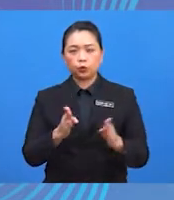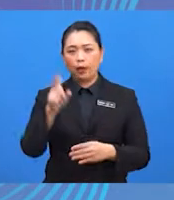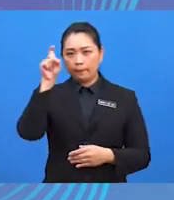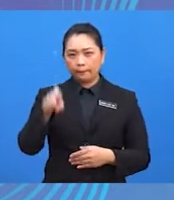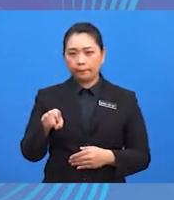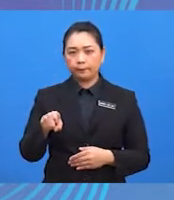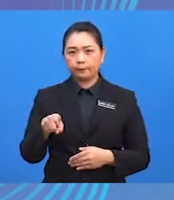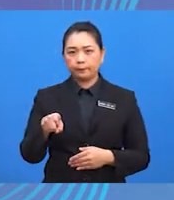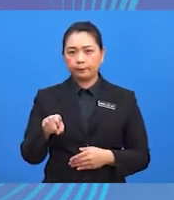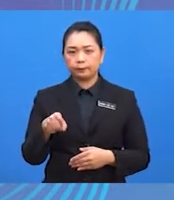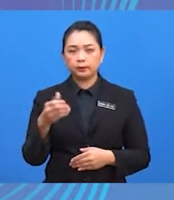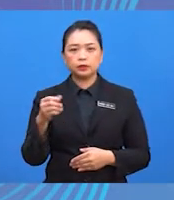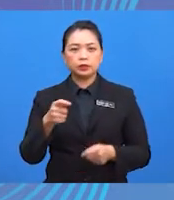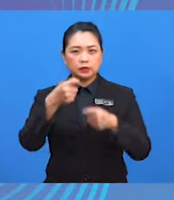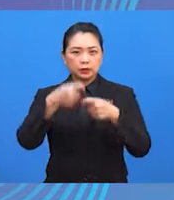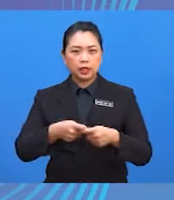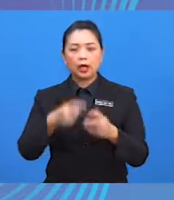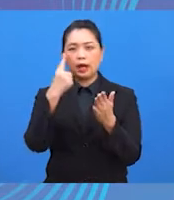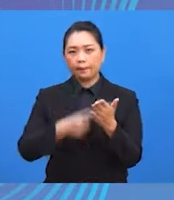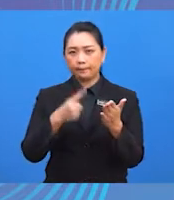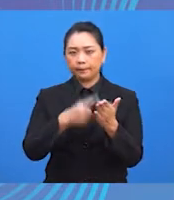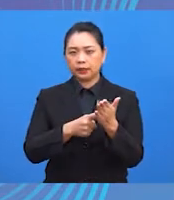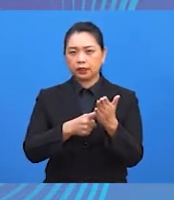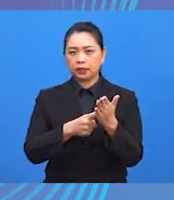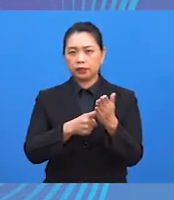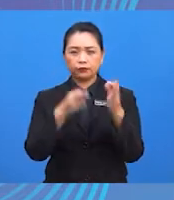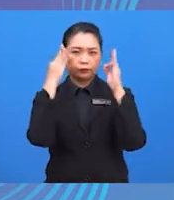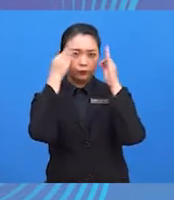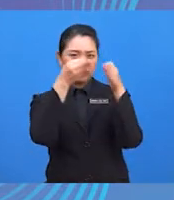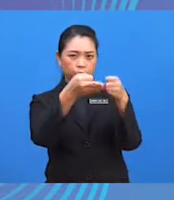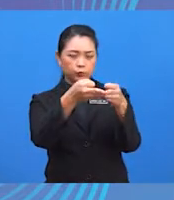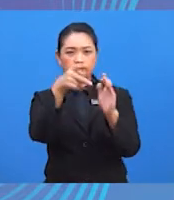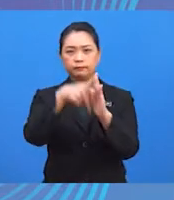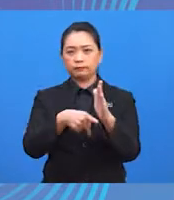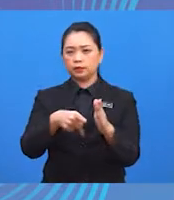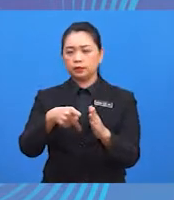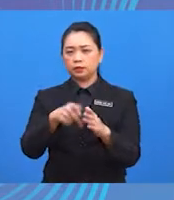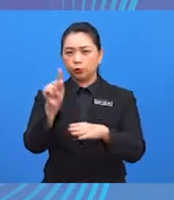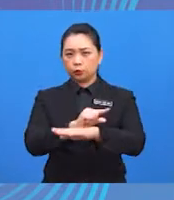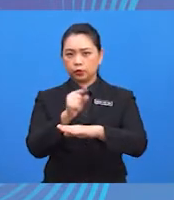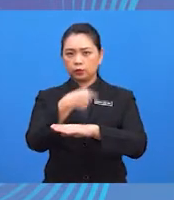apakah sasaran pengguna bagi karya yang ingin dibangunkan.